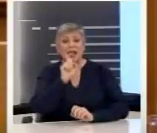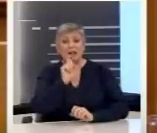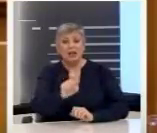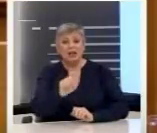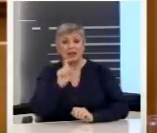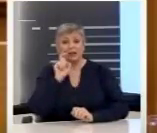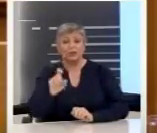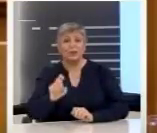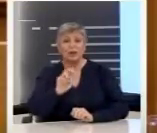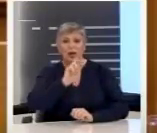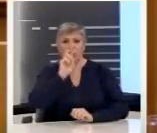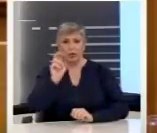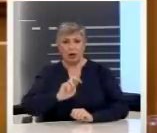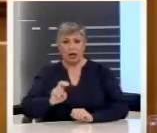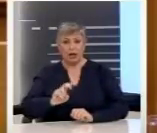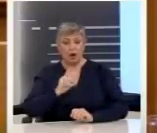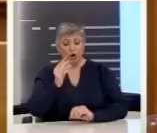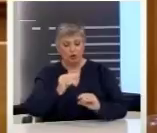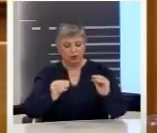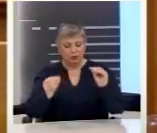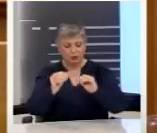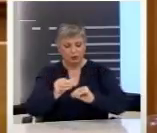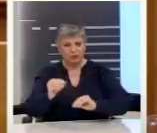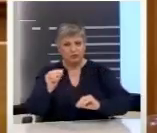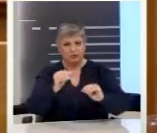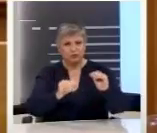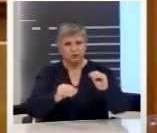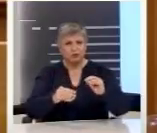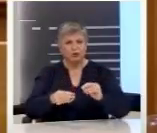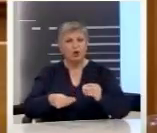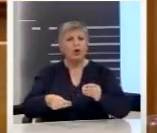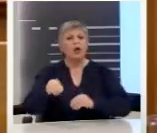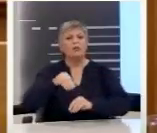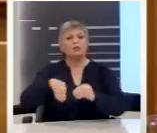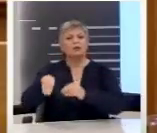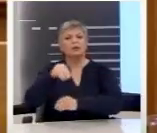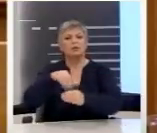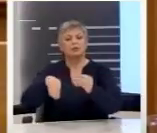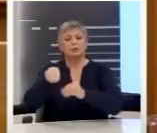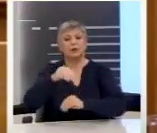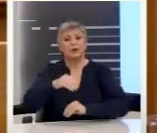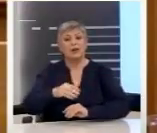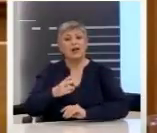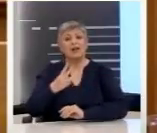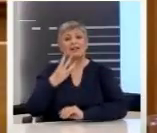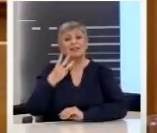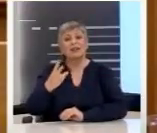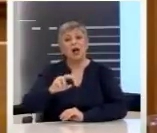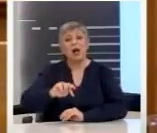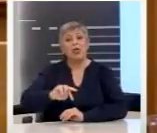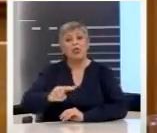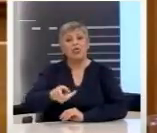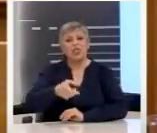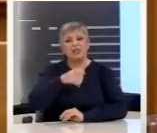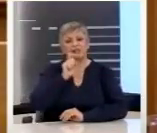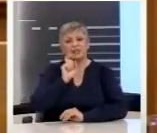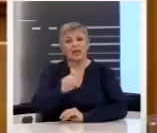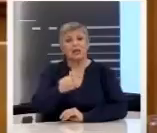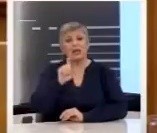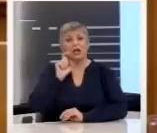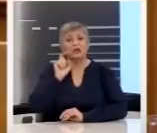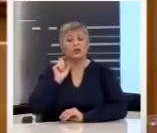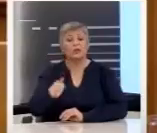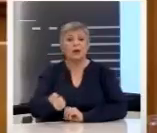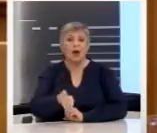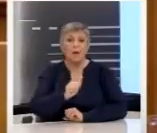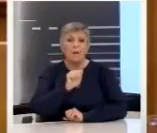όταν εμπλουτιστεί και φτάσει για να δολοφονήσει τα παιδιά μας, Μαζεύονται 3 δισεκατομμύρια μαύρα. Πολλά τα μαύρα